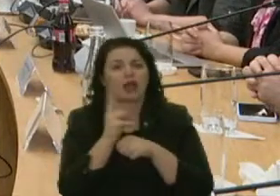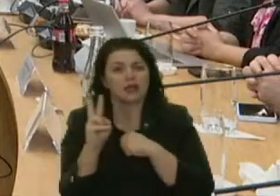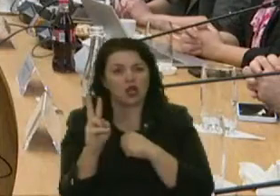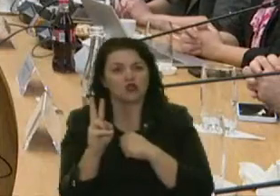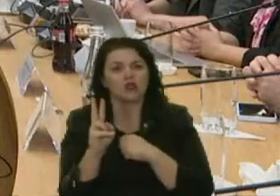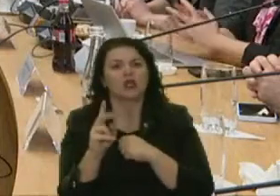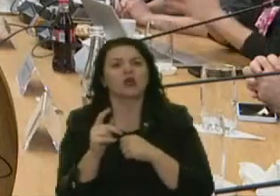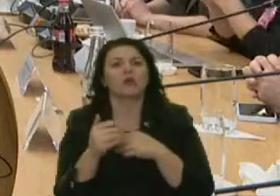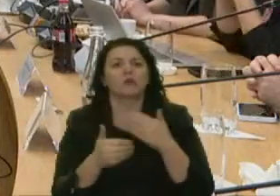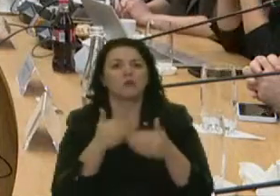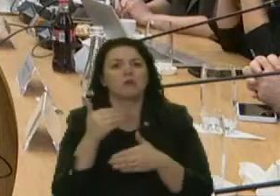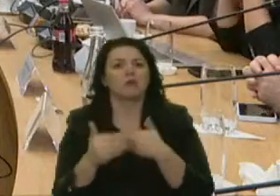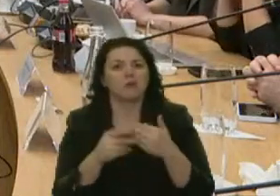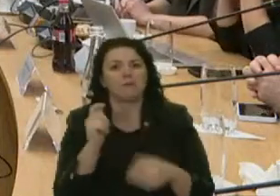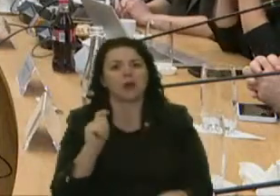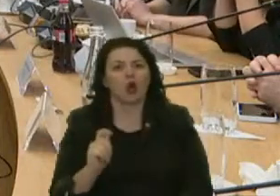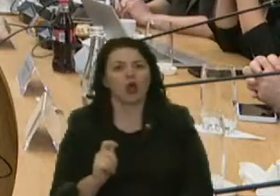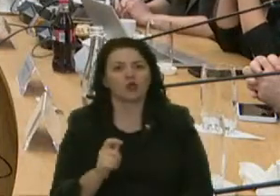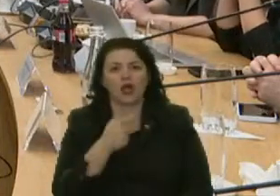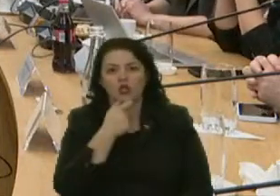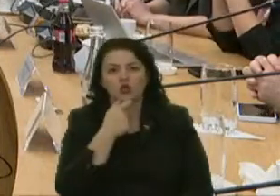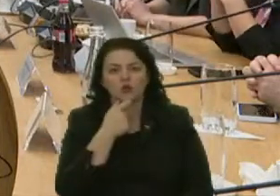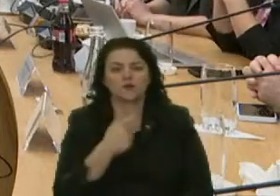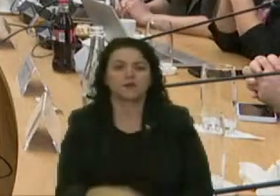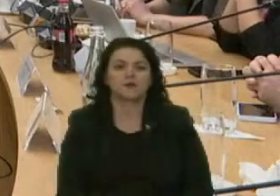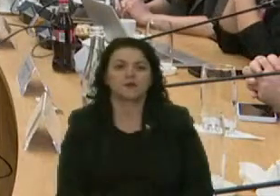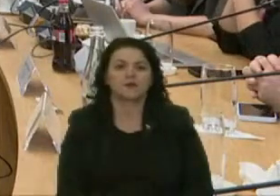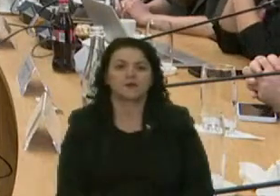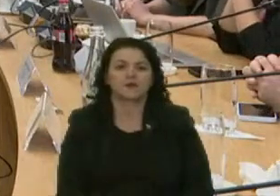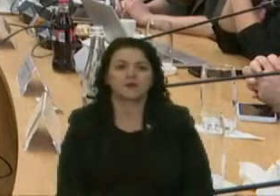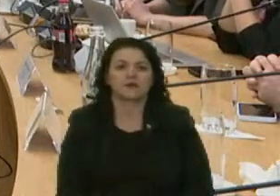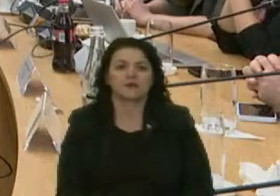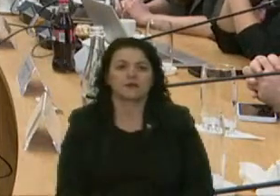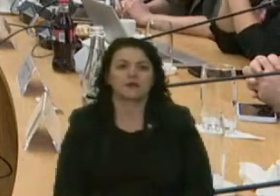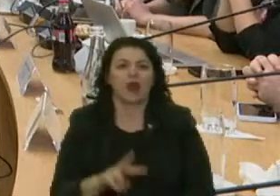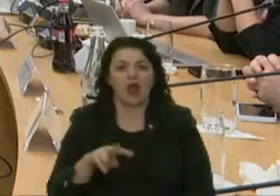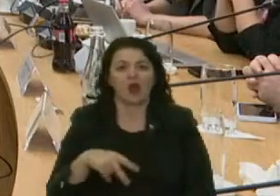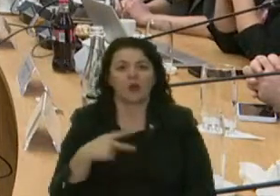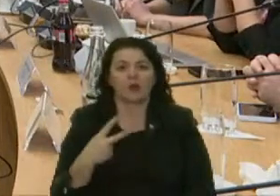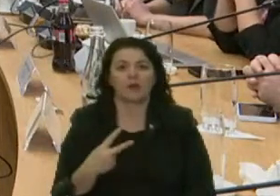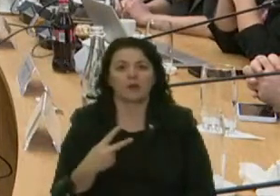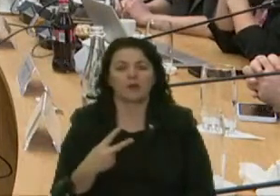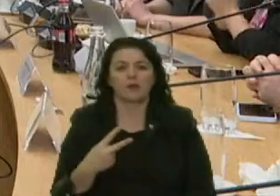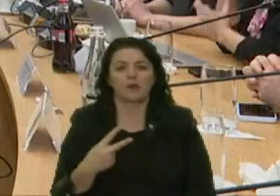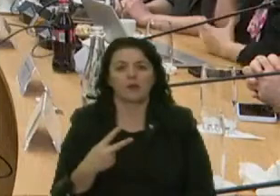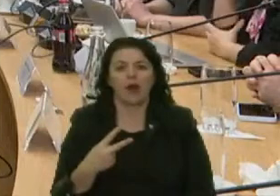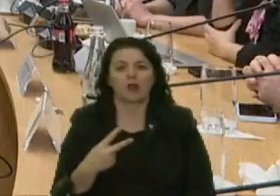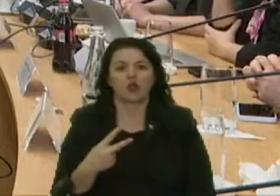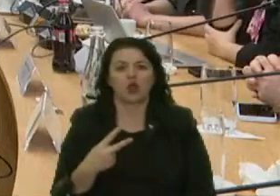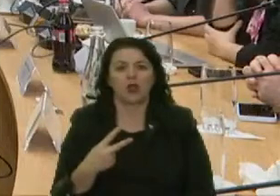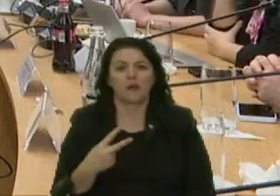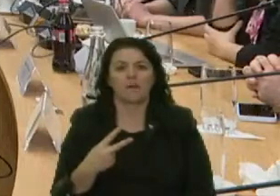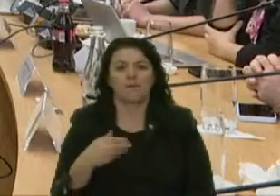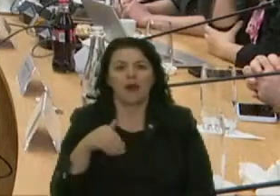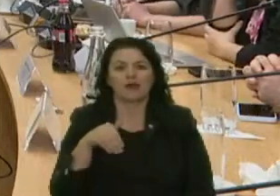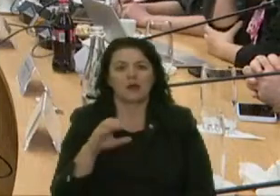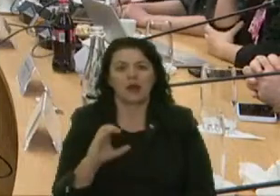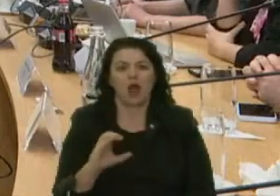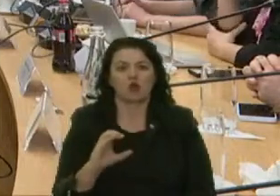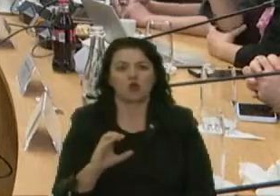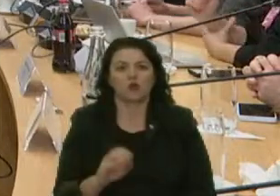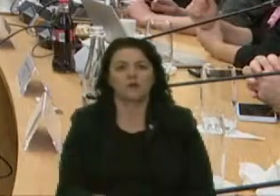îmbunătățești proiectul anul cam atât am avut de zis eventual următorul pe listă Mulțumesc mulțumesc Domnul maxim Claudiu